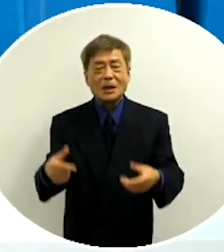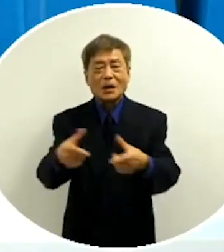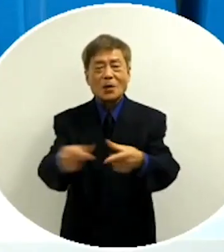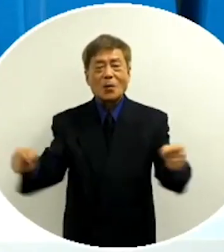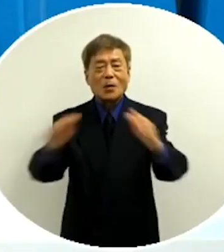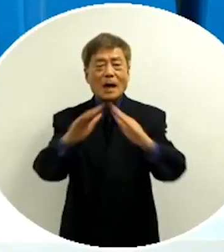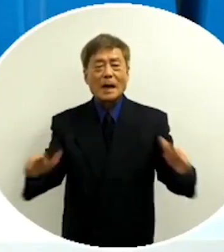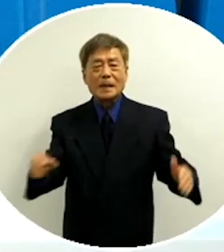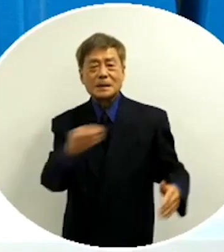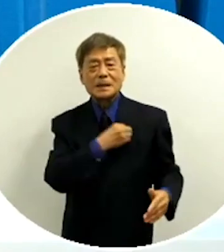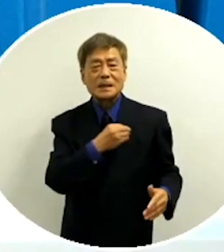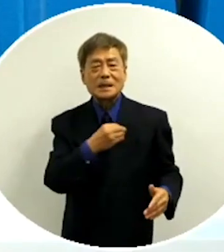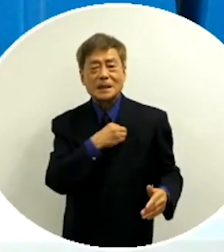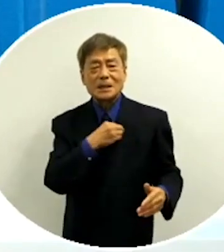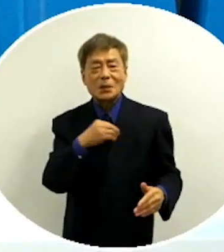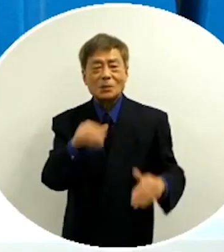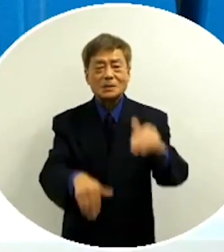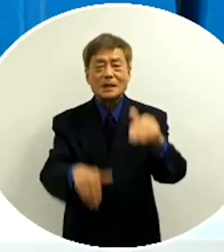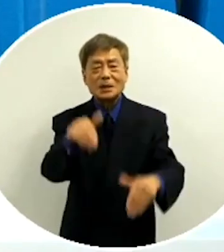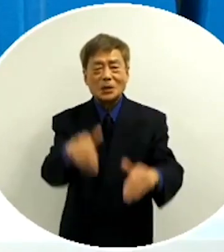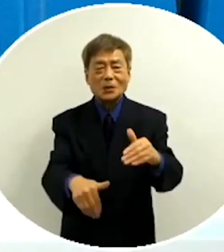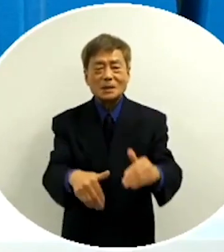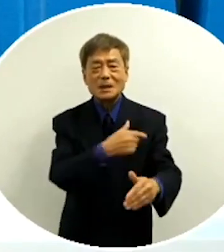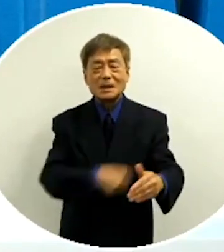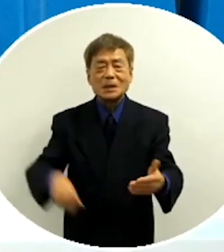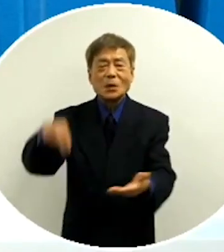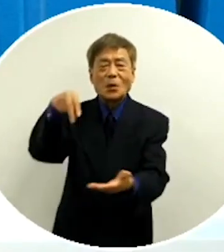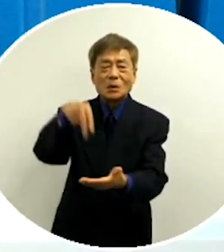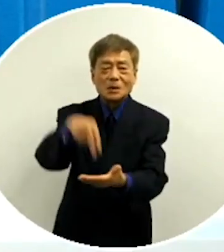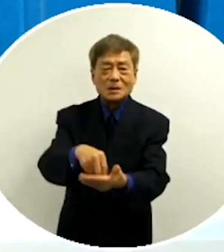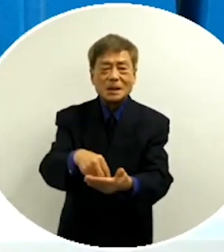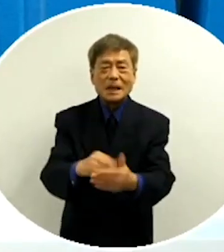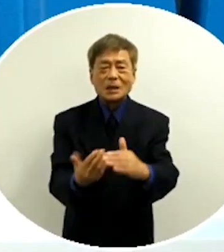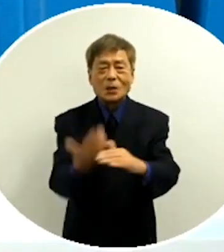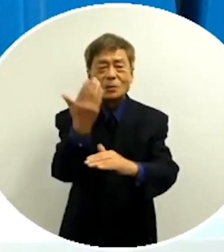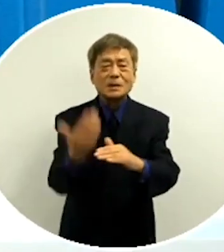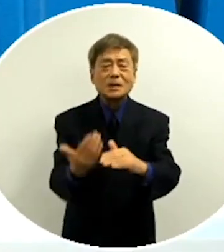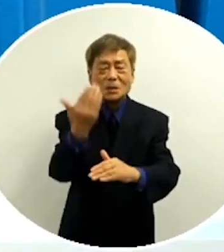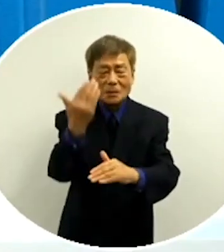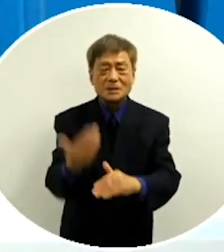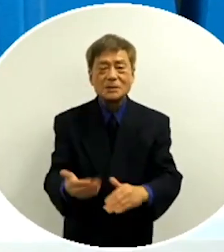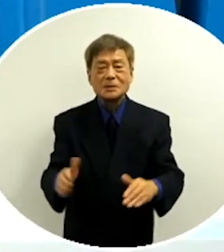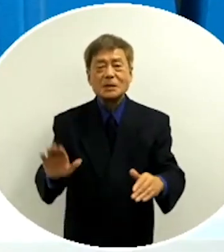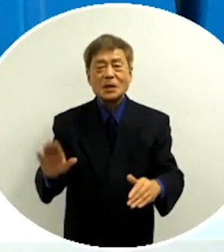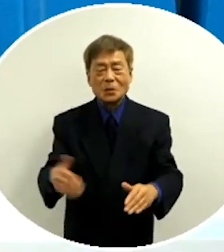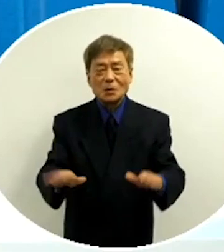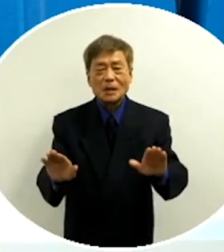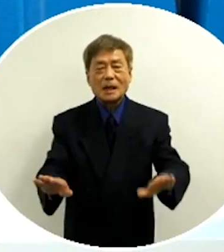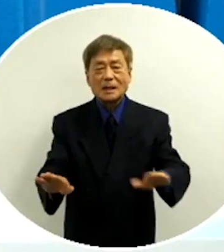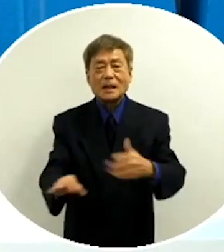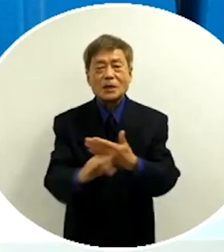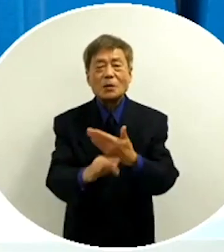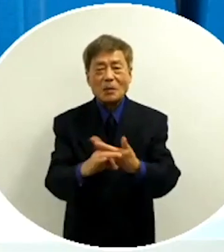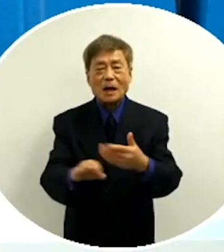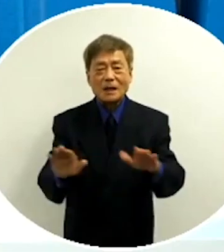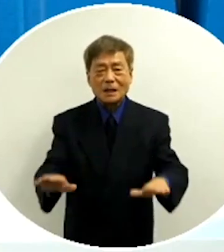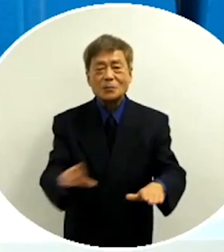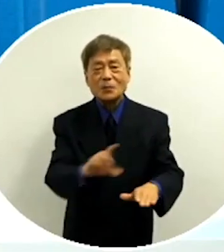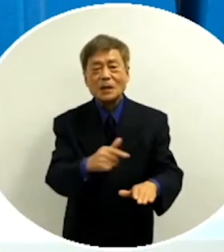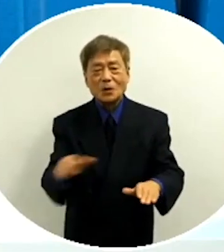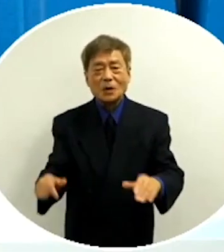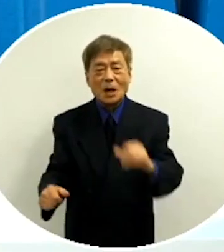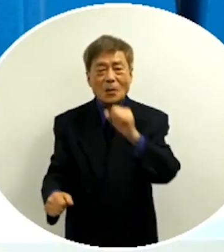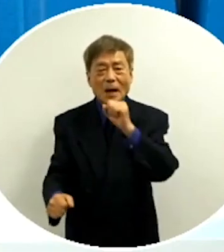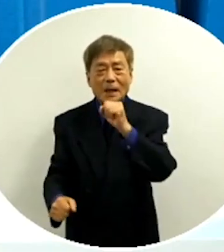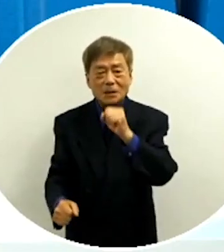そんなことはなくて十分風穴を開けられるんじゃないかと思ってるんですねマイク1本演歌歌詞有りませんけど